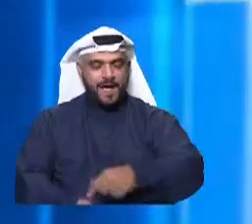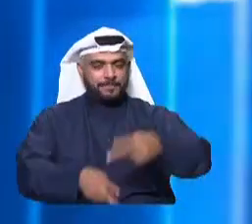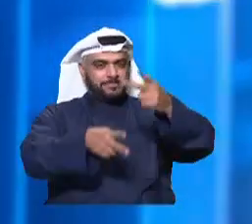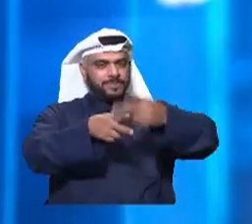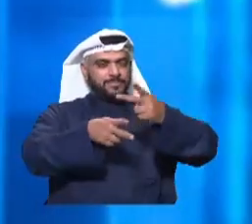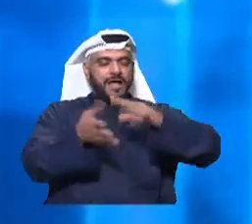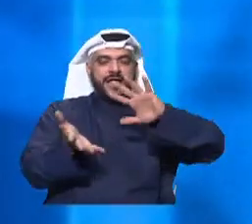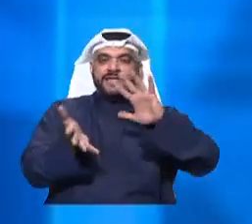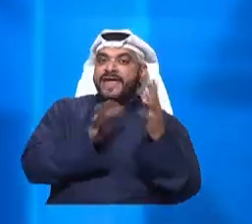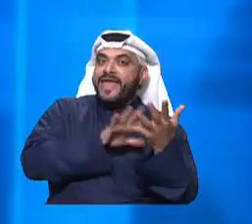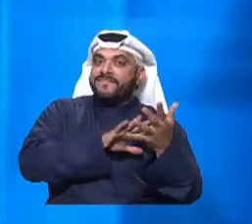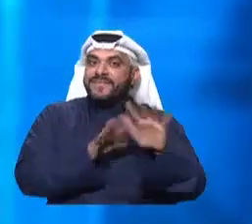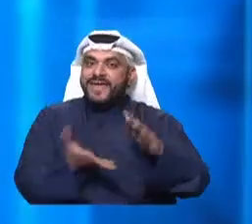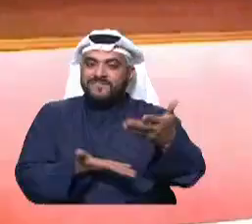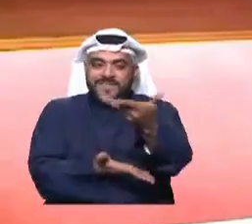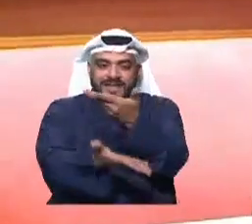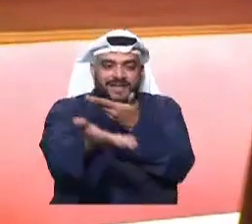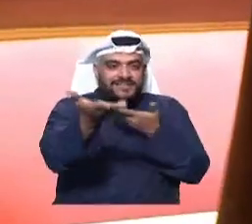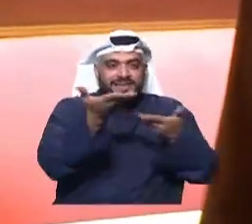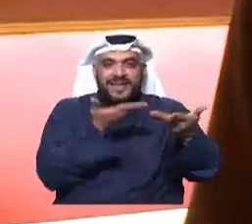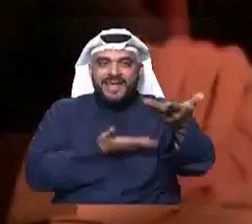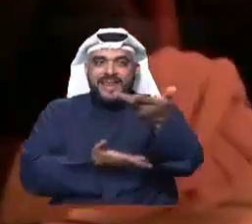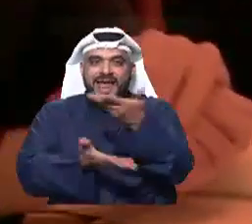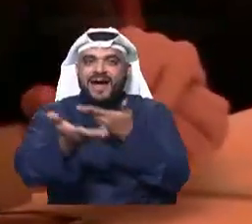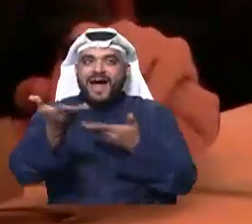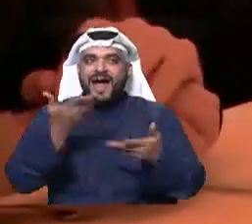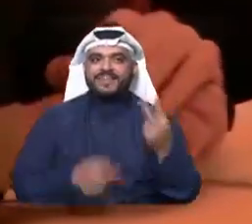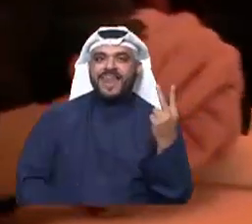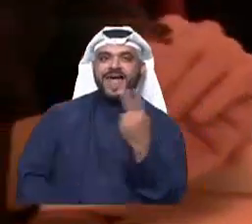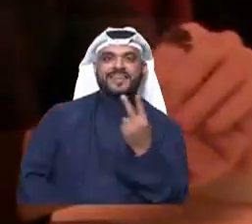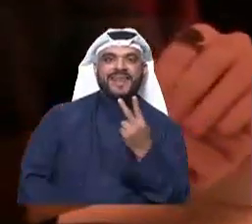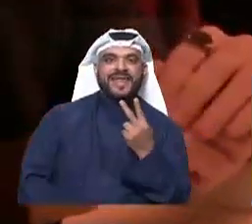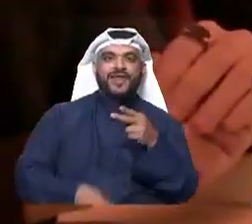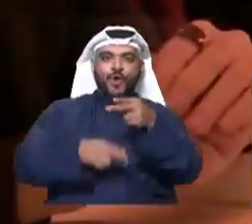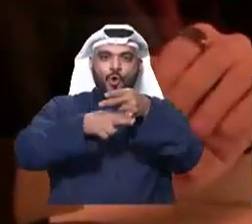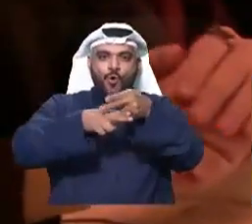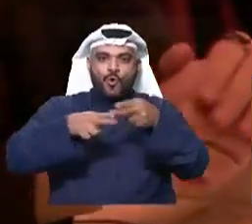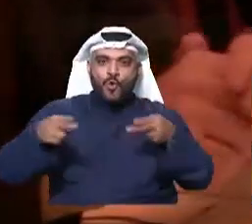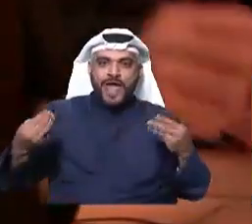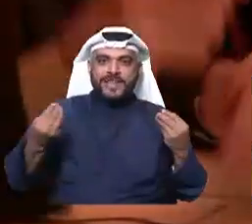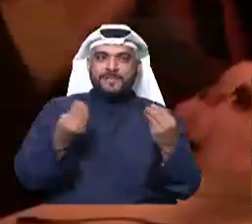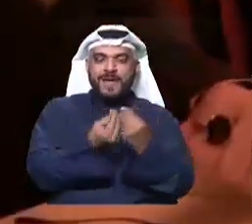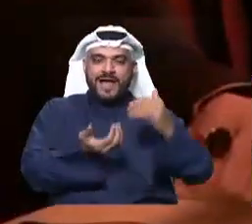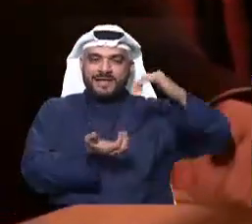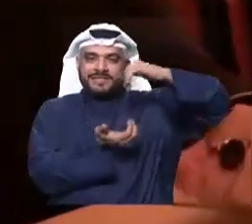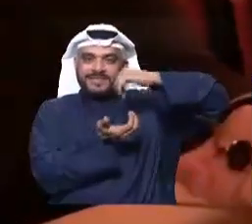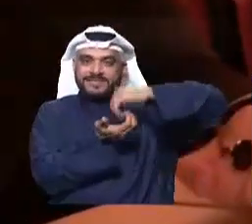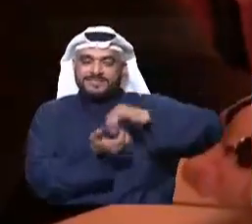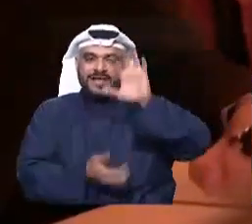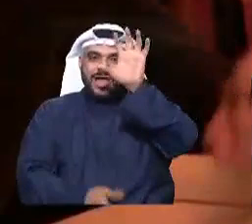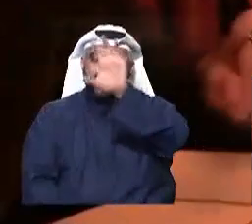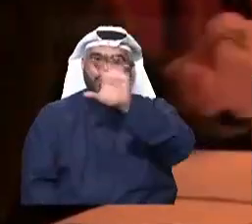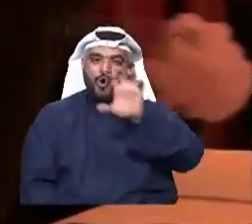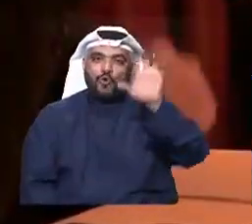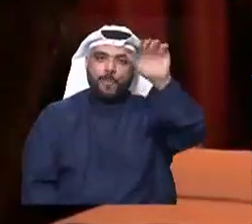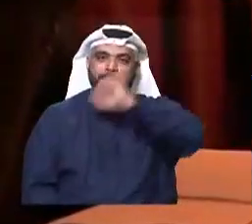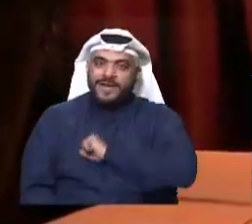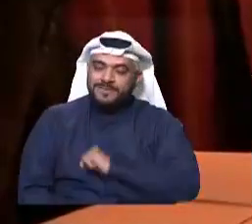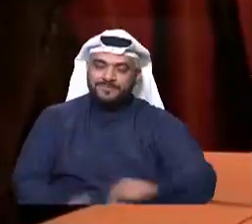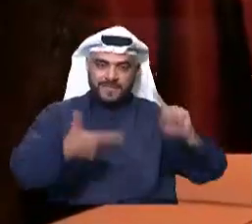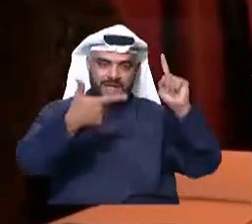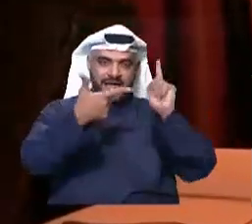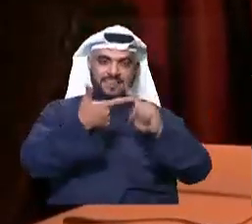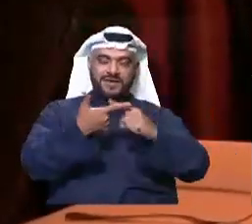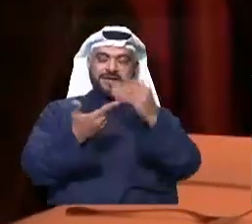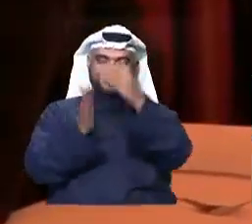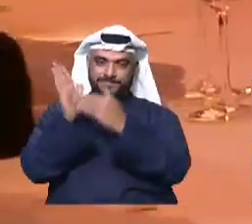بحث العلاقات الثنائية التي تجمع الجانبين وسبل تعزيزها في مختلف المجالات، كما تم أيضا استعراض